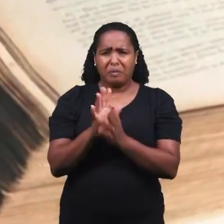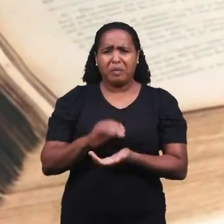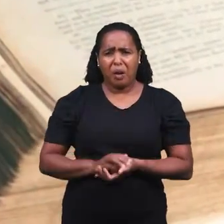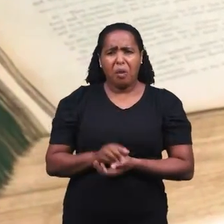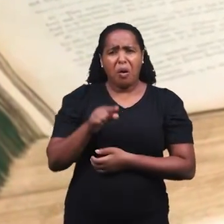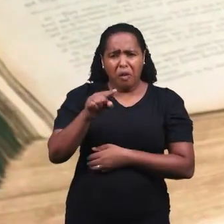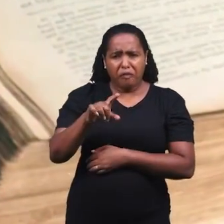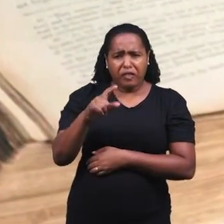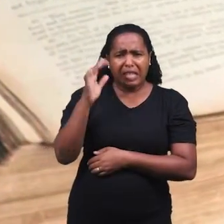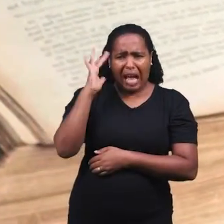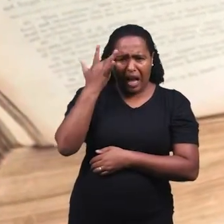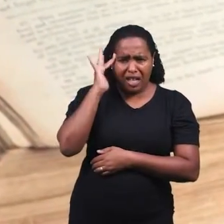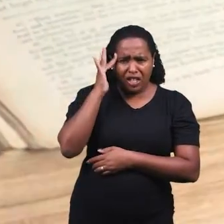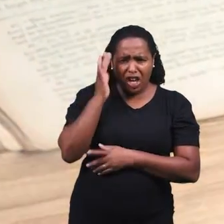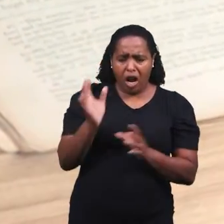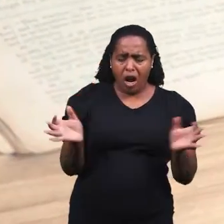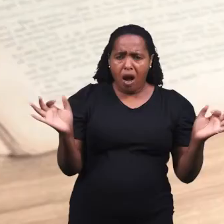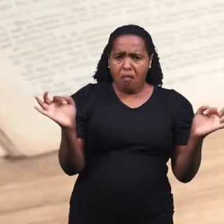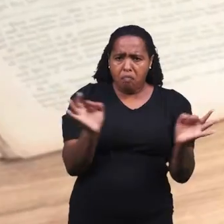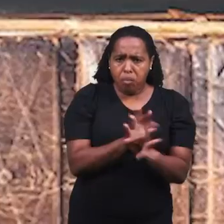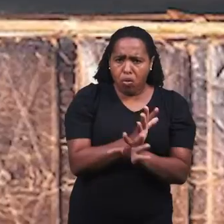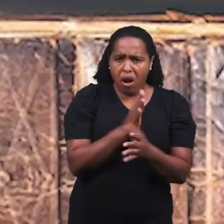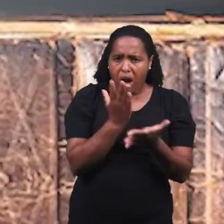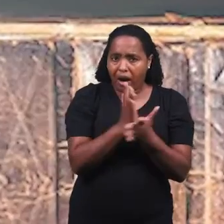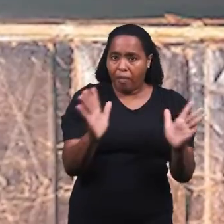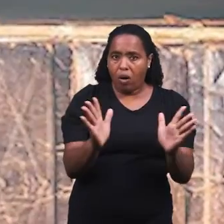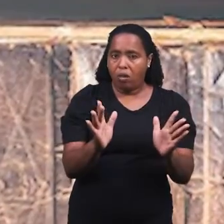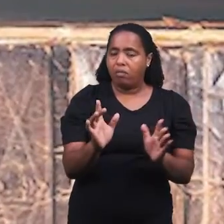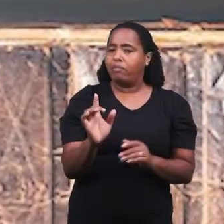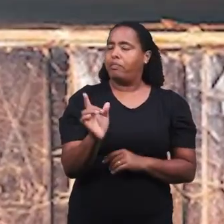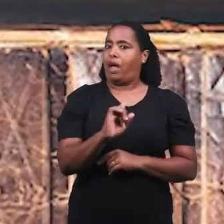Не думай, что все кончено.